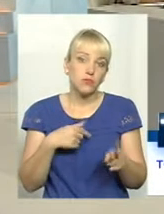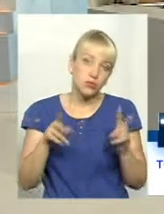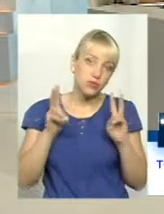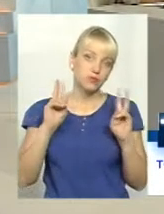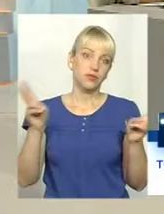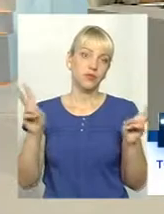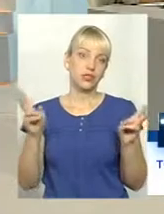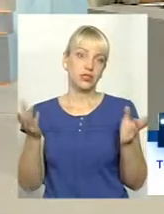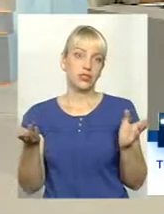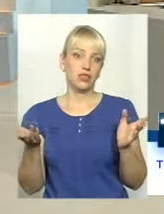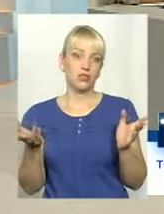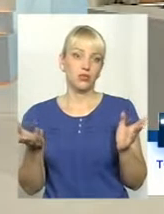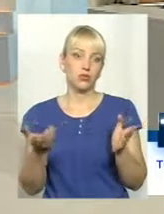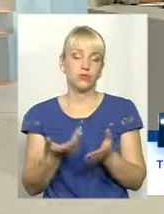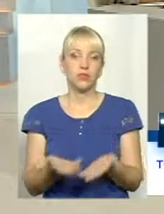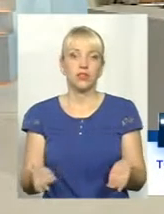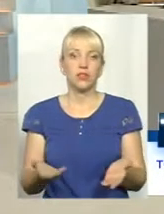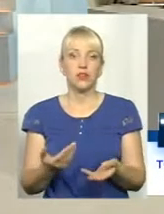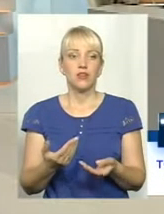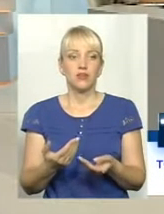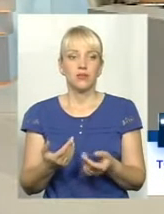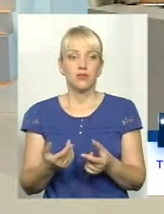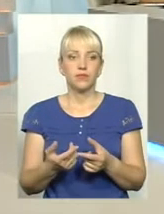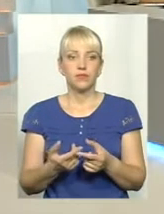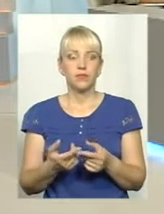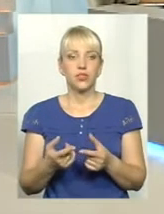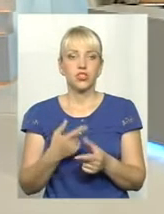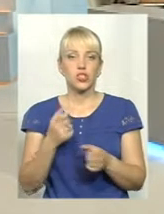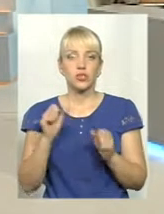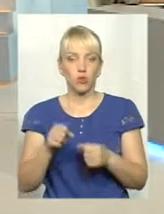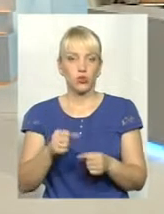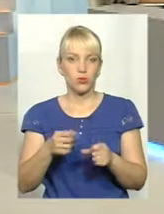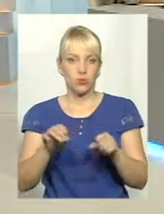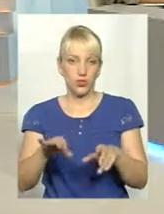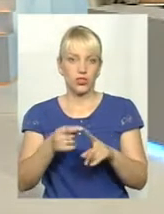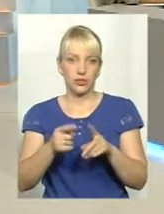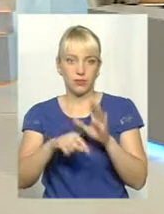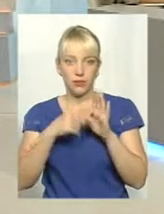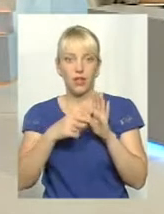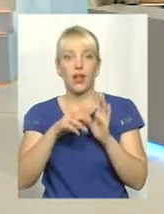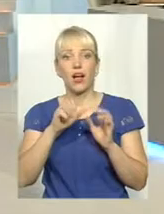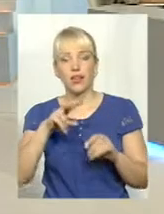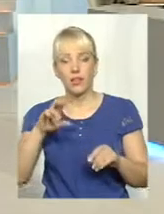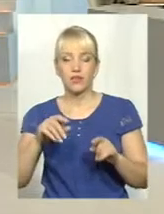для багатьох людей, ну, якщо взяти іноземців, Хмельницький – це невідома сторінка поки що.